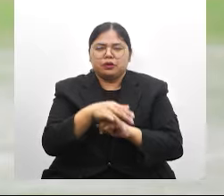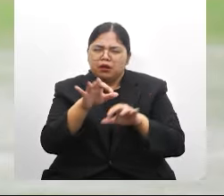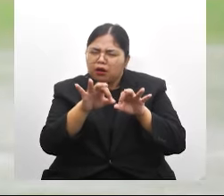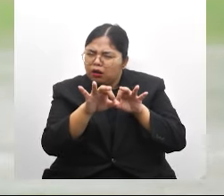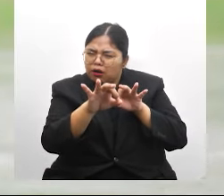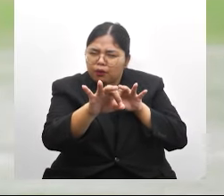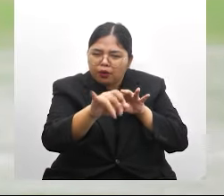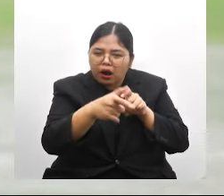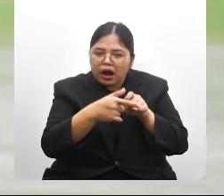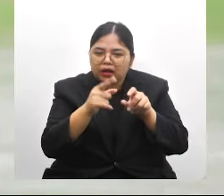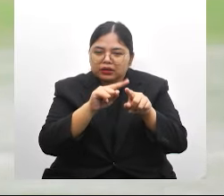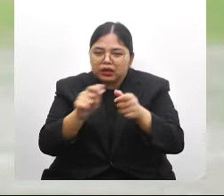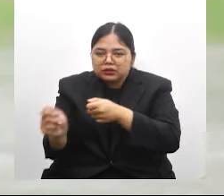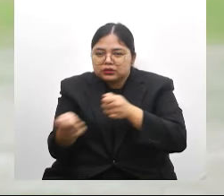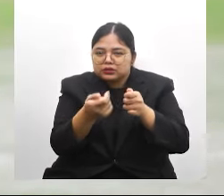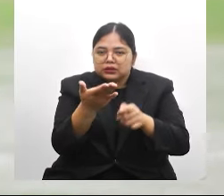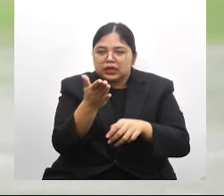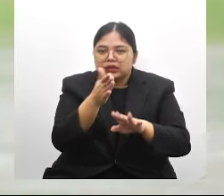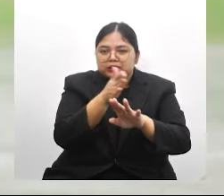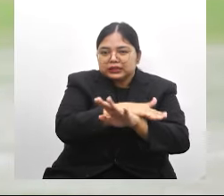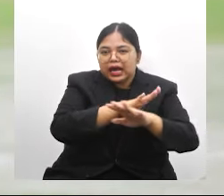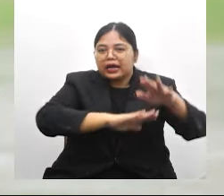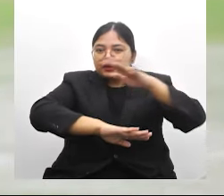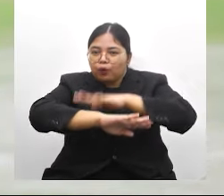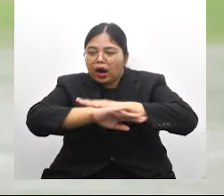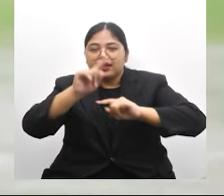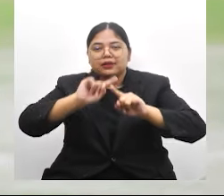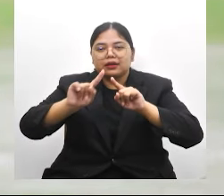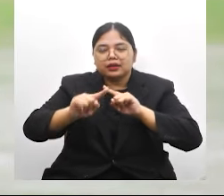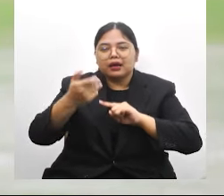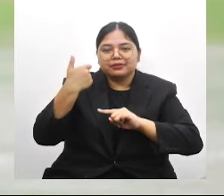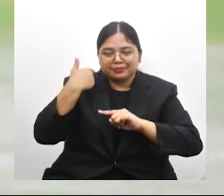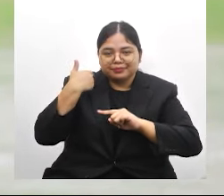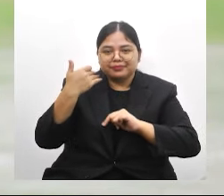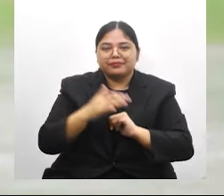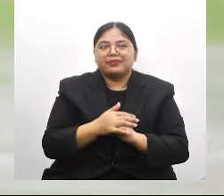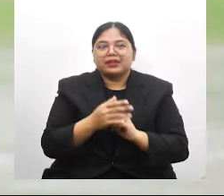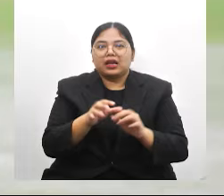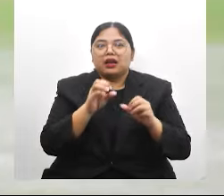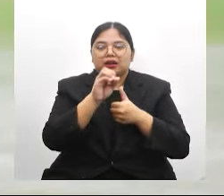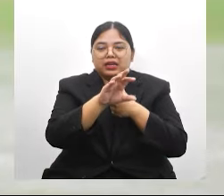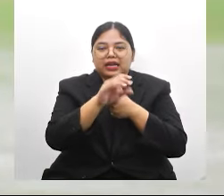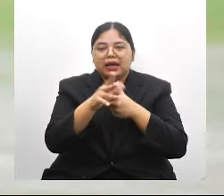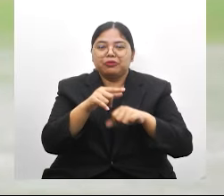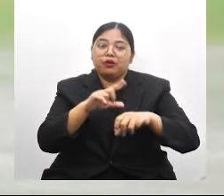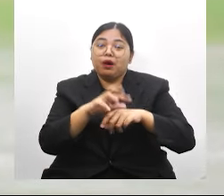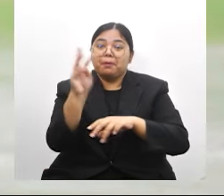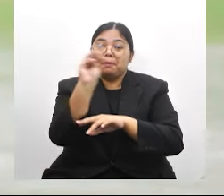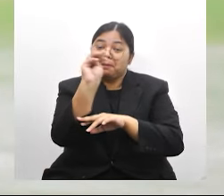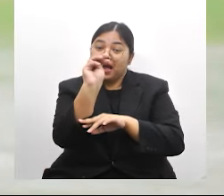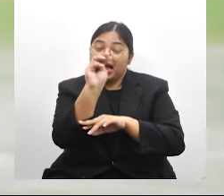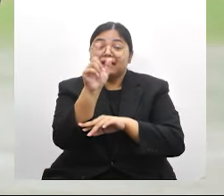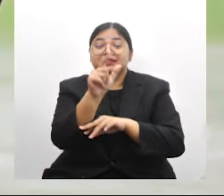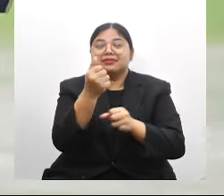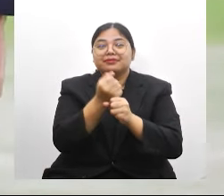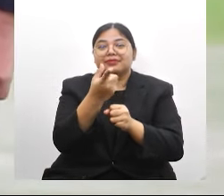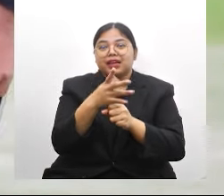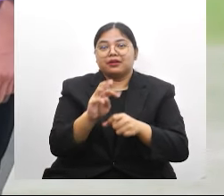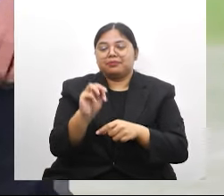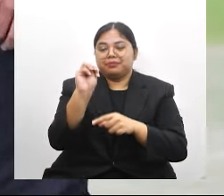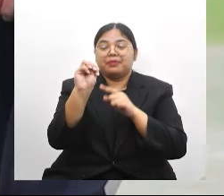ตีแบบทางซ้ายหรือทางขวาครับแล้วแต่หลุมนะครับอ๋ออ่ะงั้นลองลองแนะนำไม้ให้พี่ดูหน่อยได้มั้ยคะครับไม้นี้